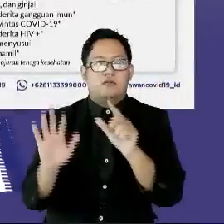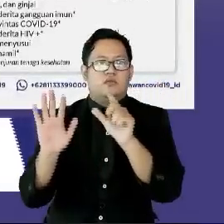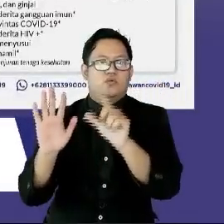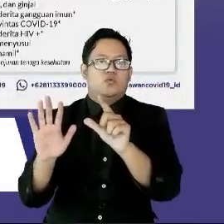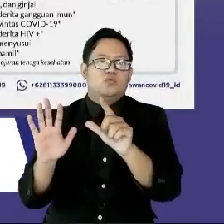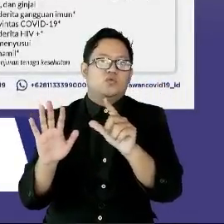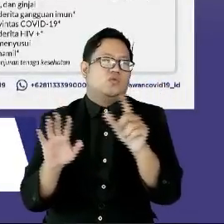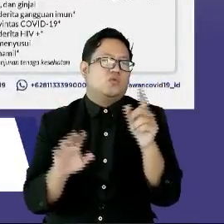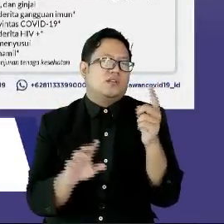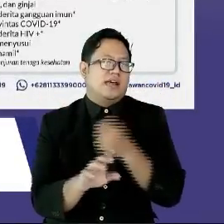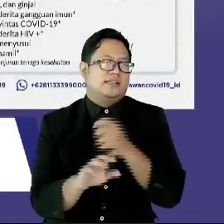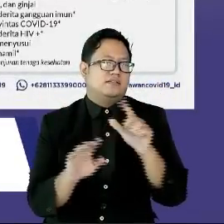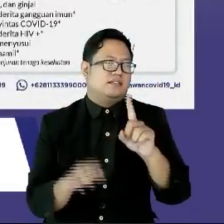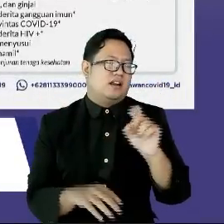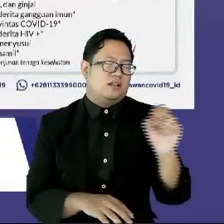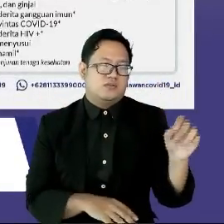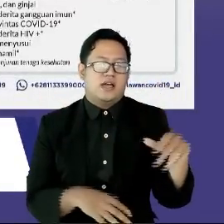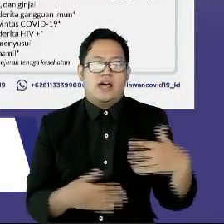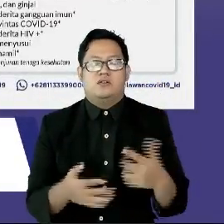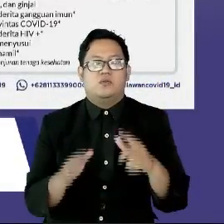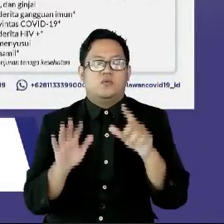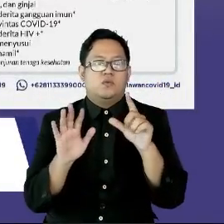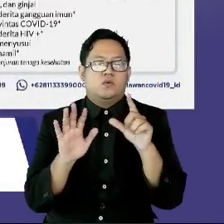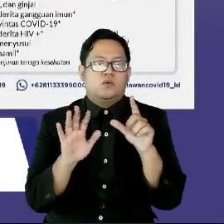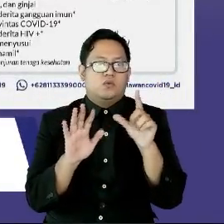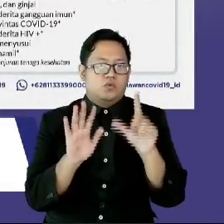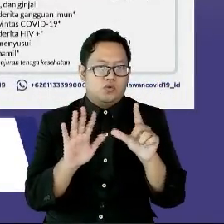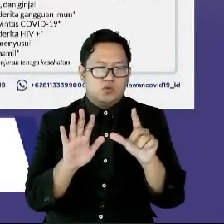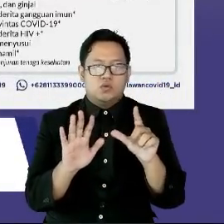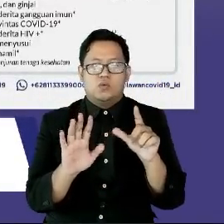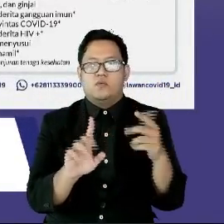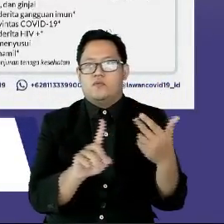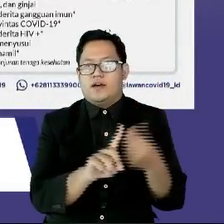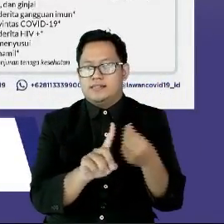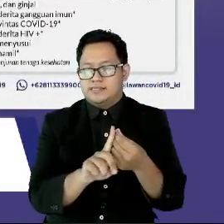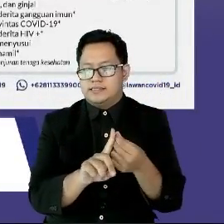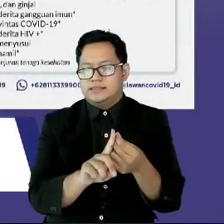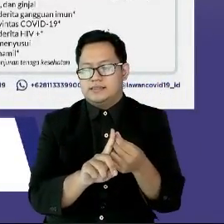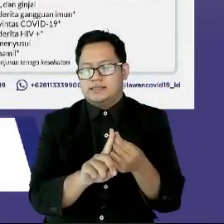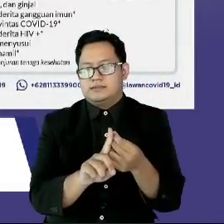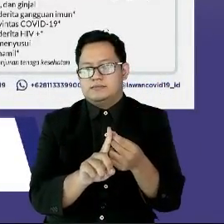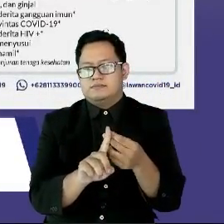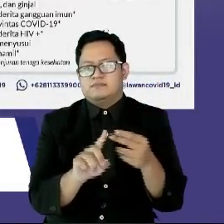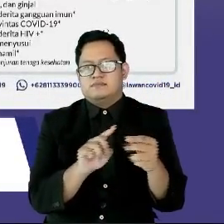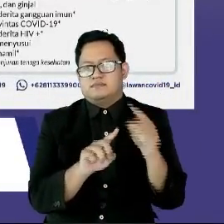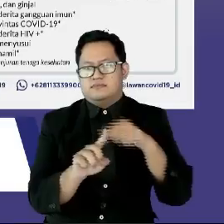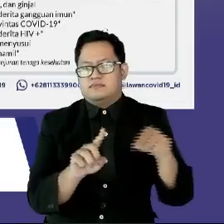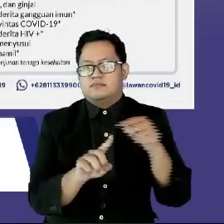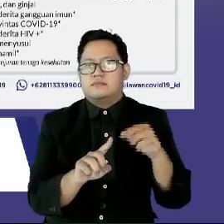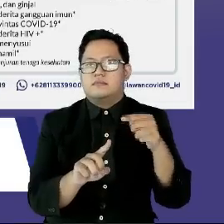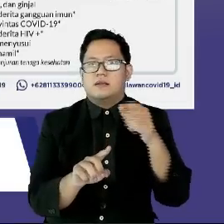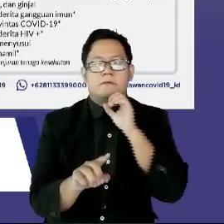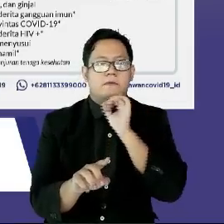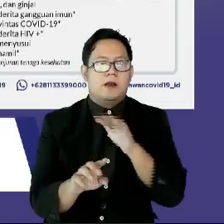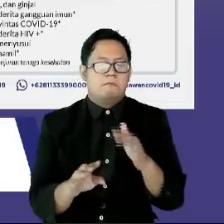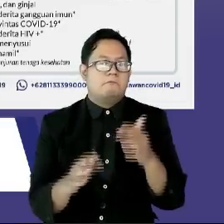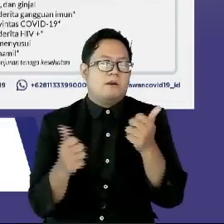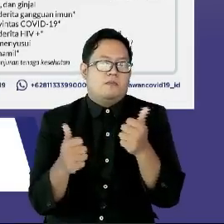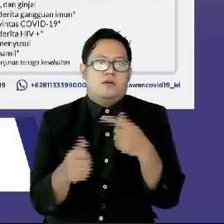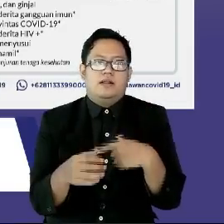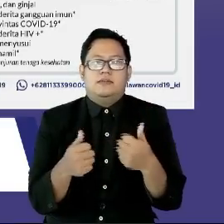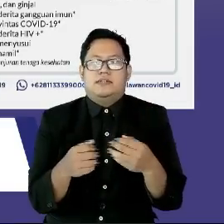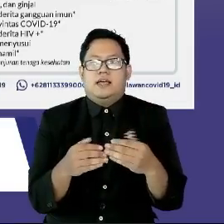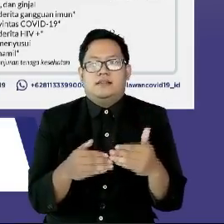sekitar 0,07% kandidat vaksin saja yang dianggap cukup mampu meneruskan ke tahap uji klinis pada